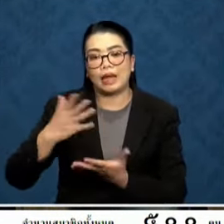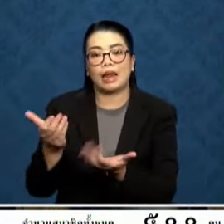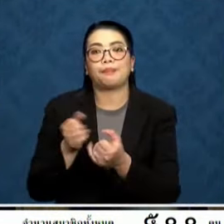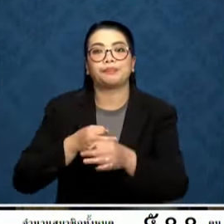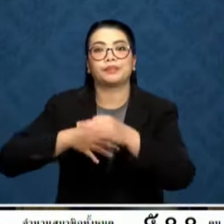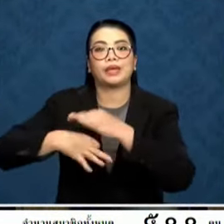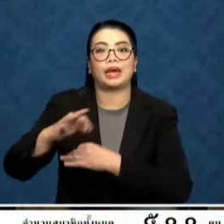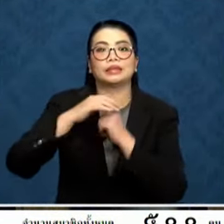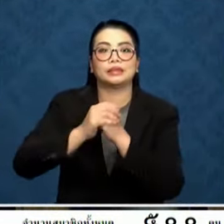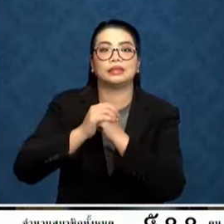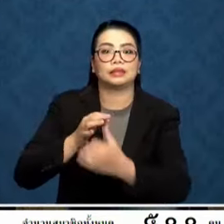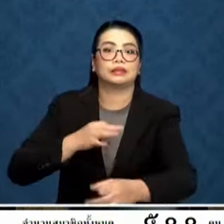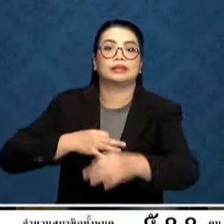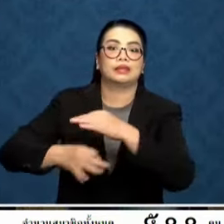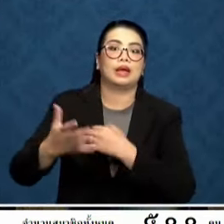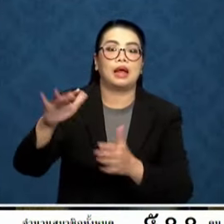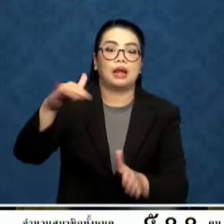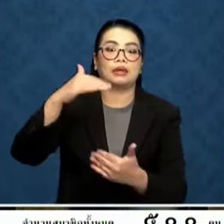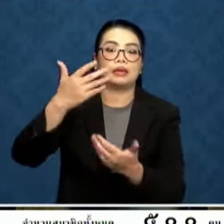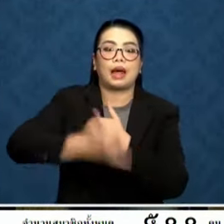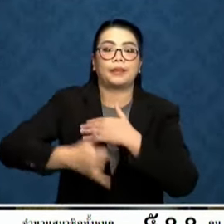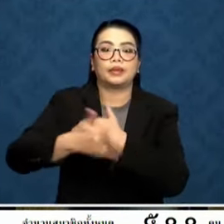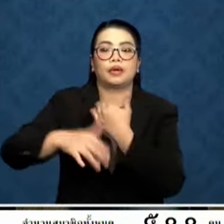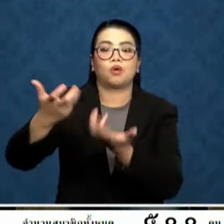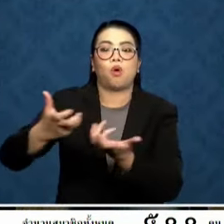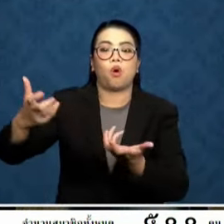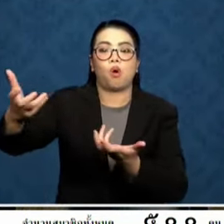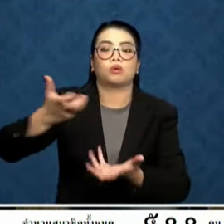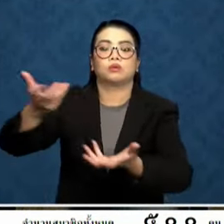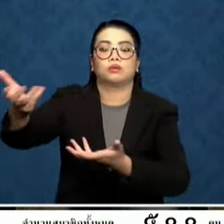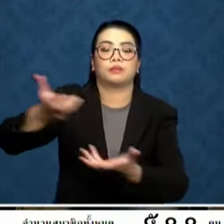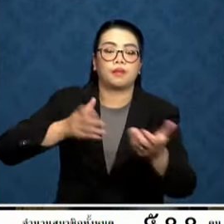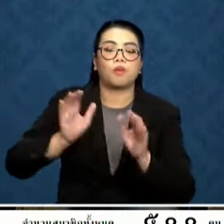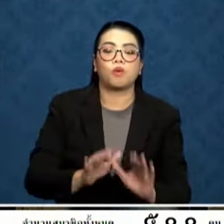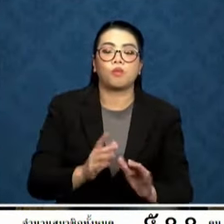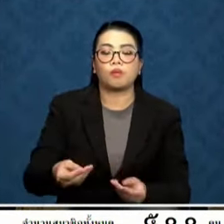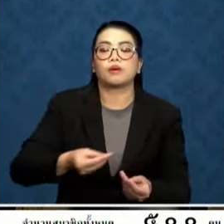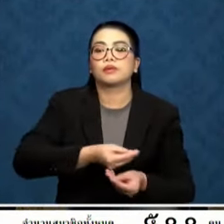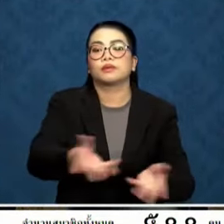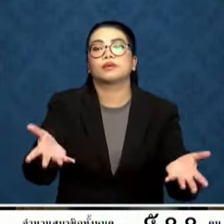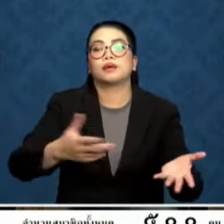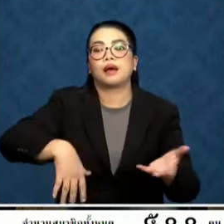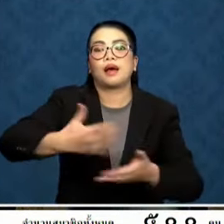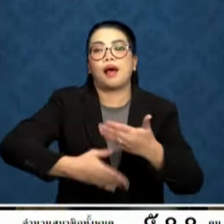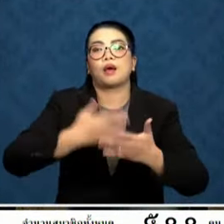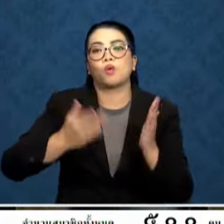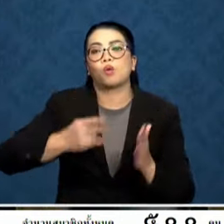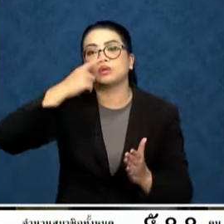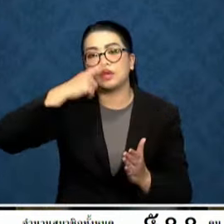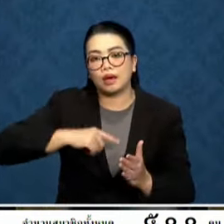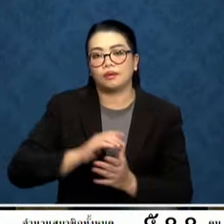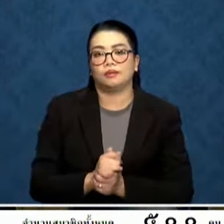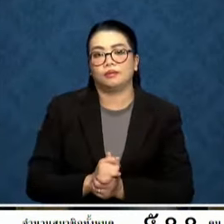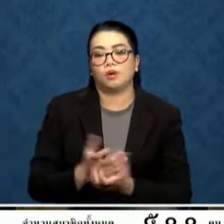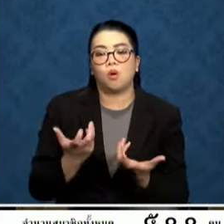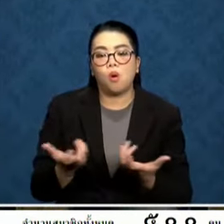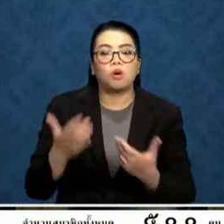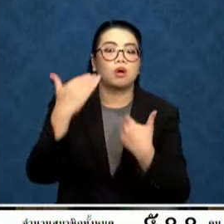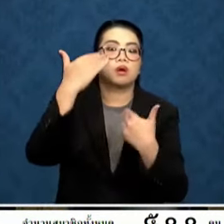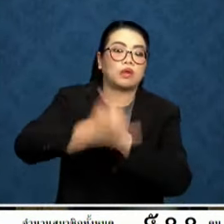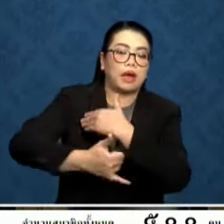ทีทานี้เมื่อเราเจอหลุมดำทั้งสินค้านำเข้าทลัก